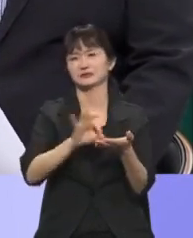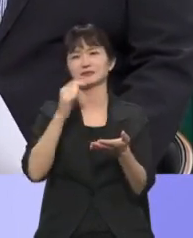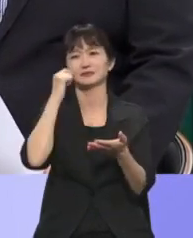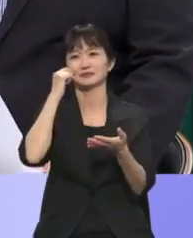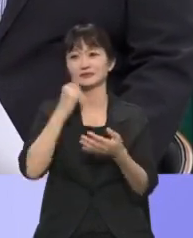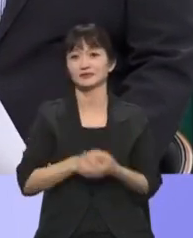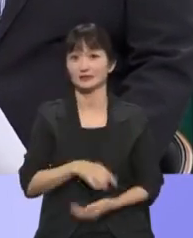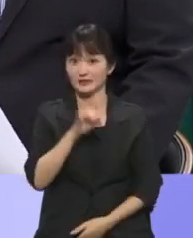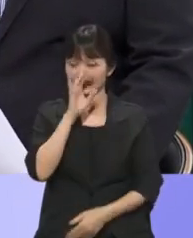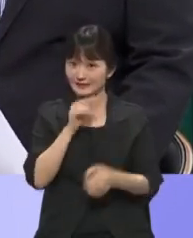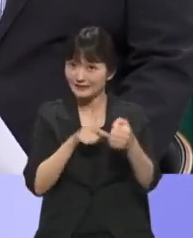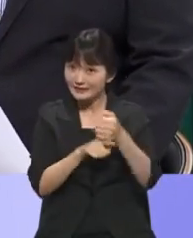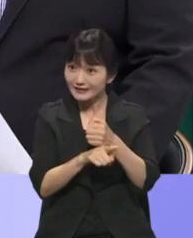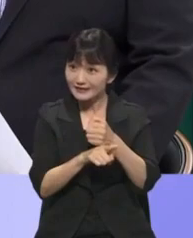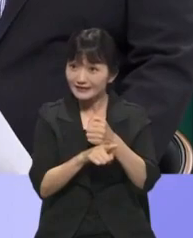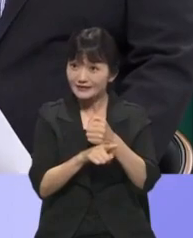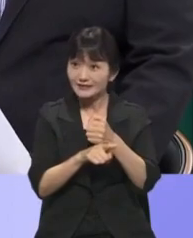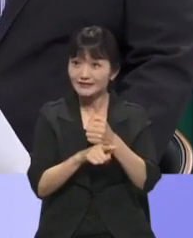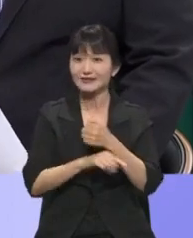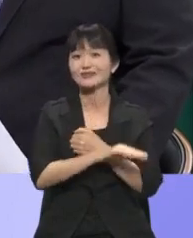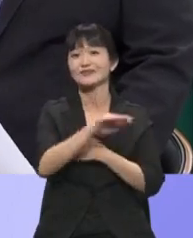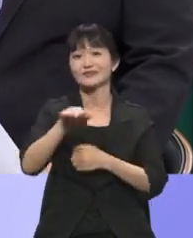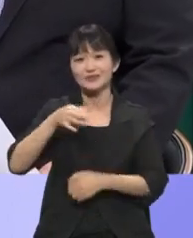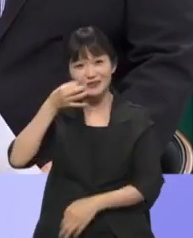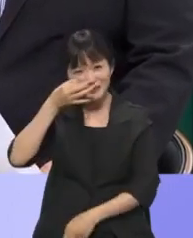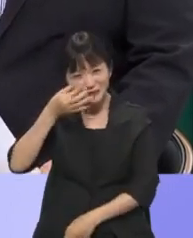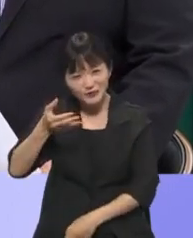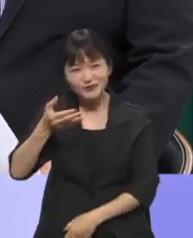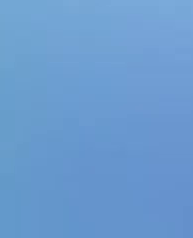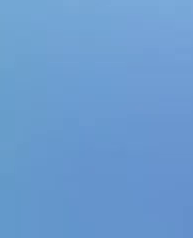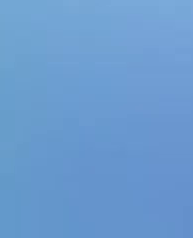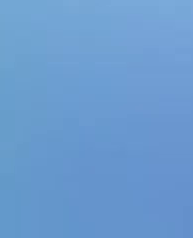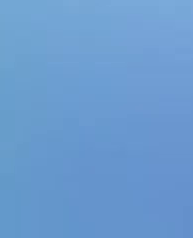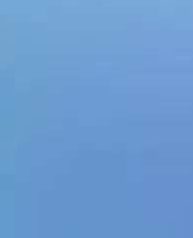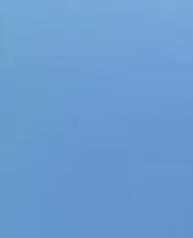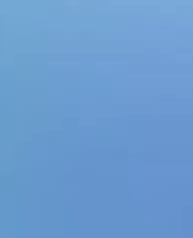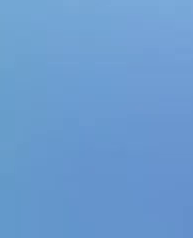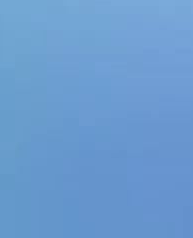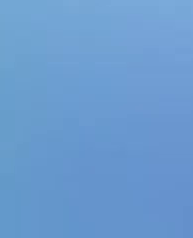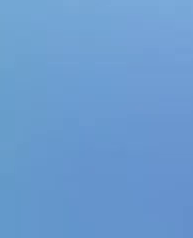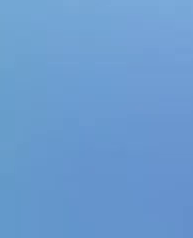안 되는 이유를 저희가 몸소 보여 드렸습니다 이래서 안 됩니다